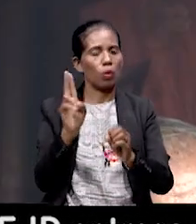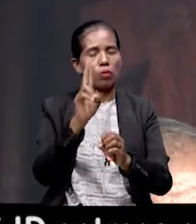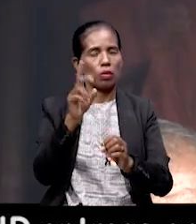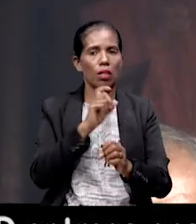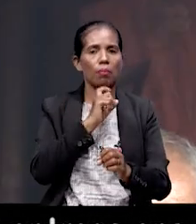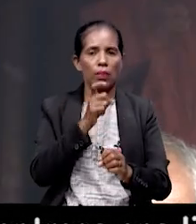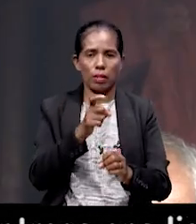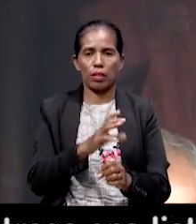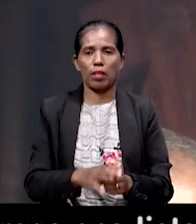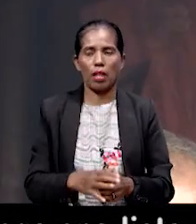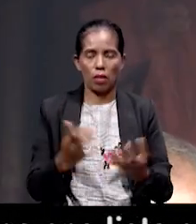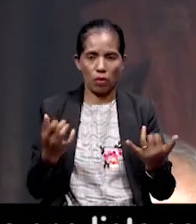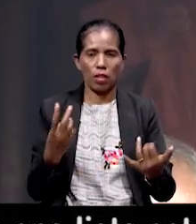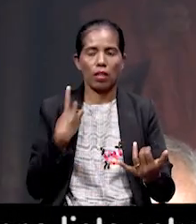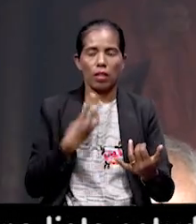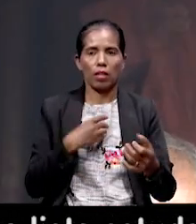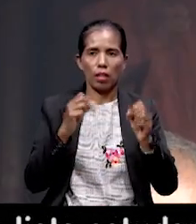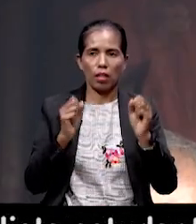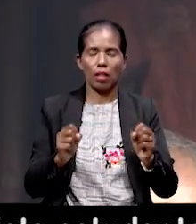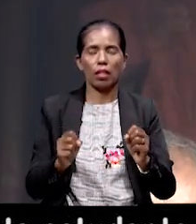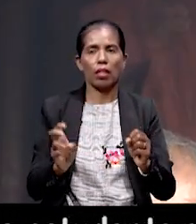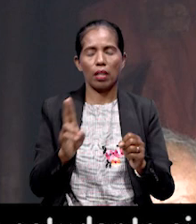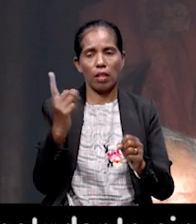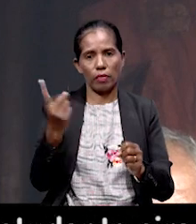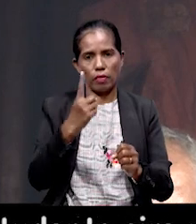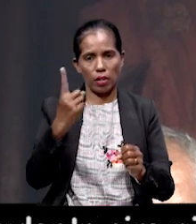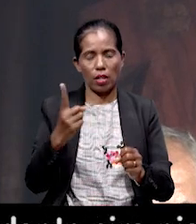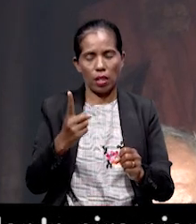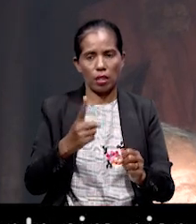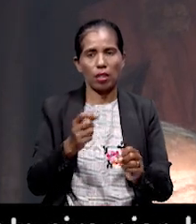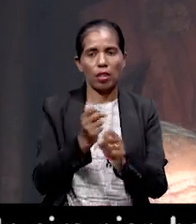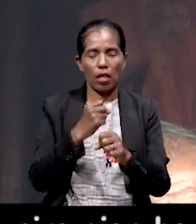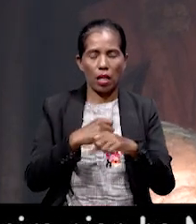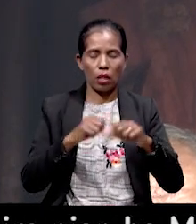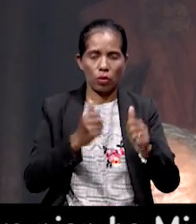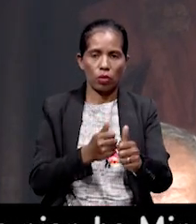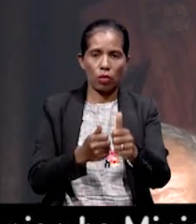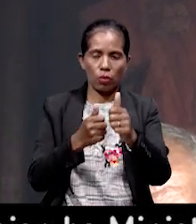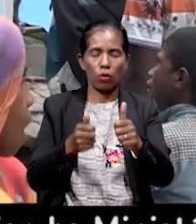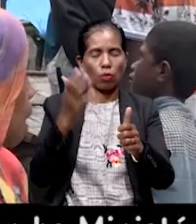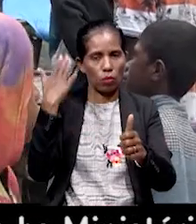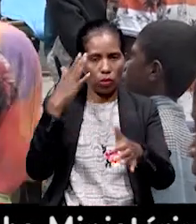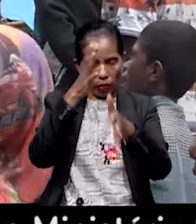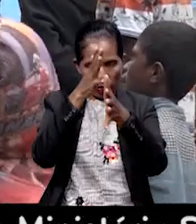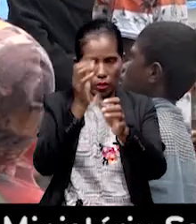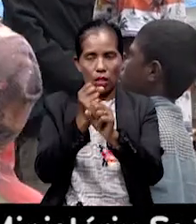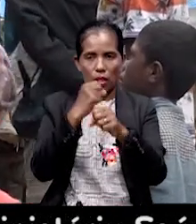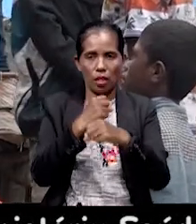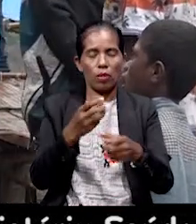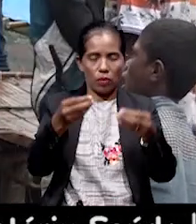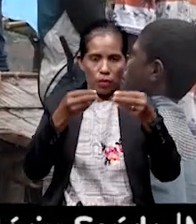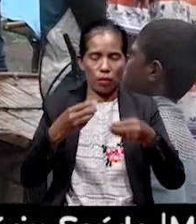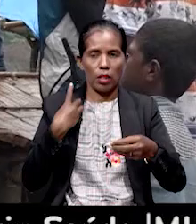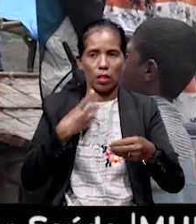entah itu tenis karena fatin buat memang itu ni bayar sihra hari helba itu kata mayu